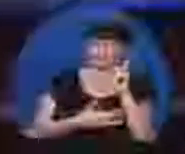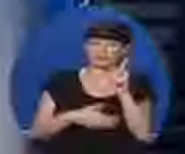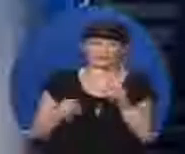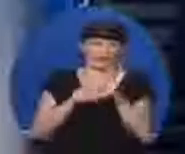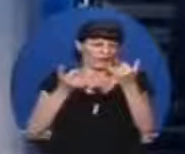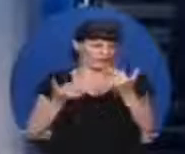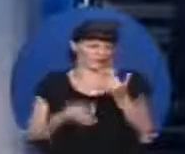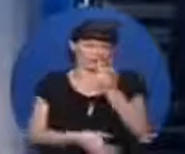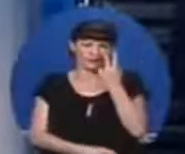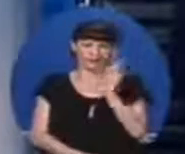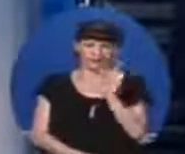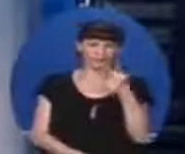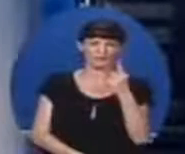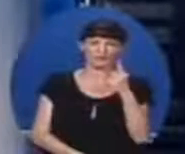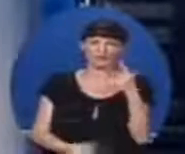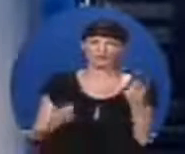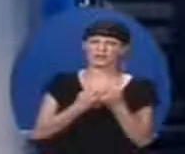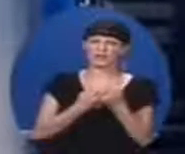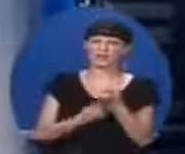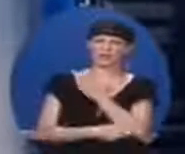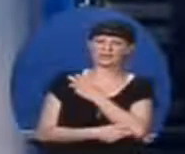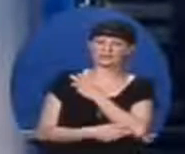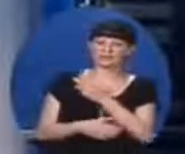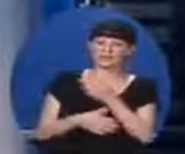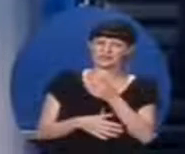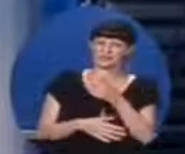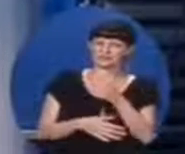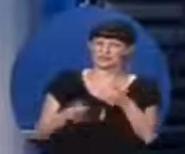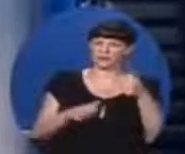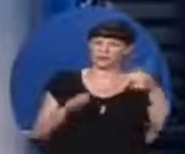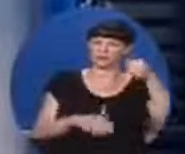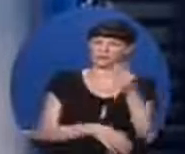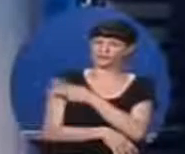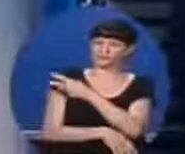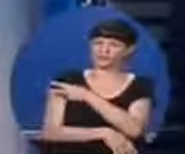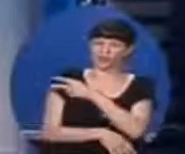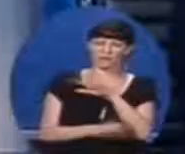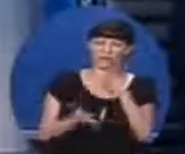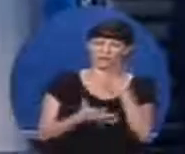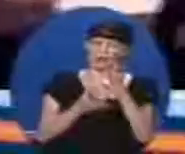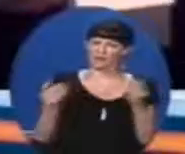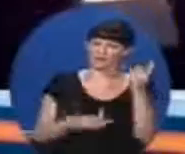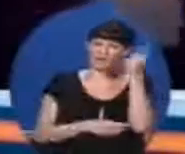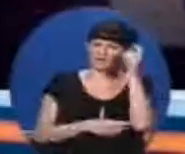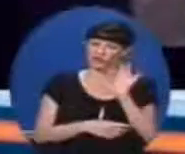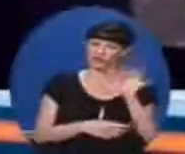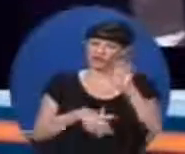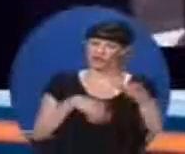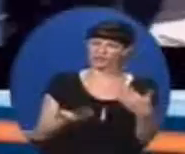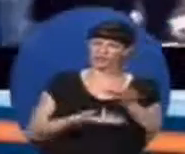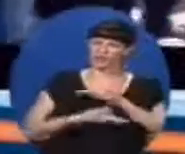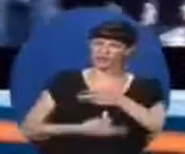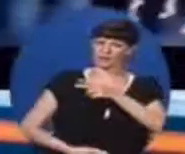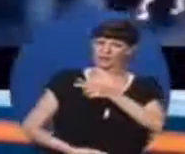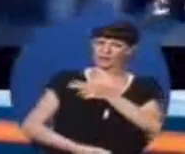לגבי מפכ"ל המשטרה, אבל תהיות לגבי הקצינים הבכירים במשטרה, איפה, מה, כשמקבלים את הדרגות מאבדים את השכל? גם כן.